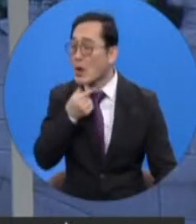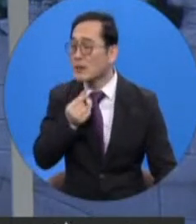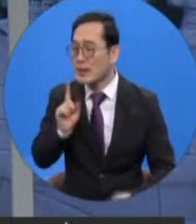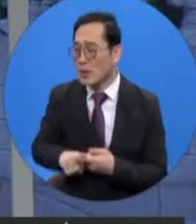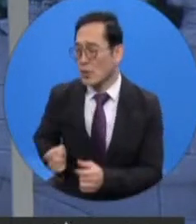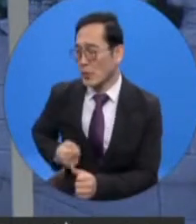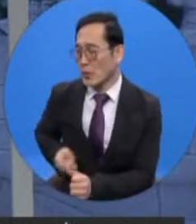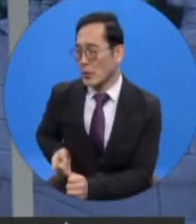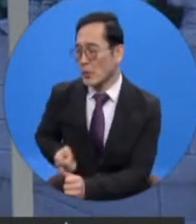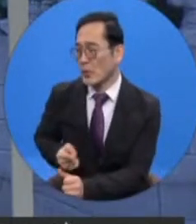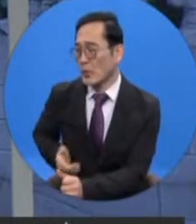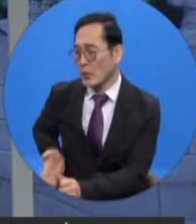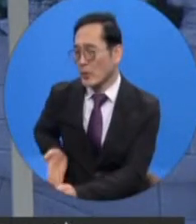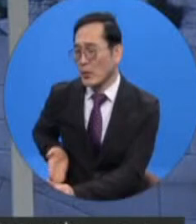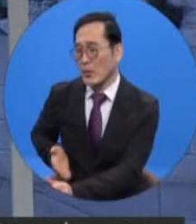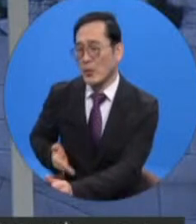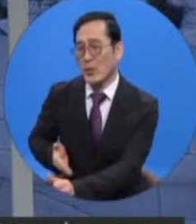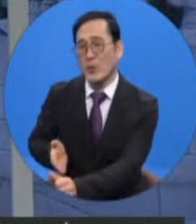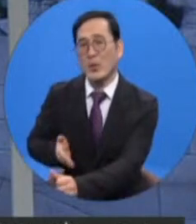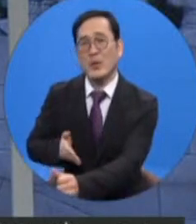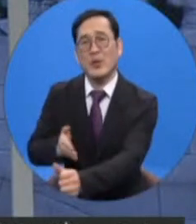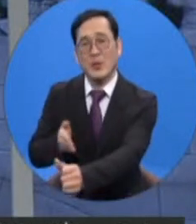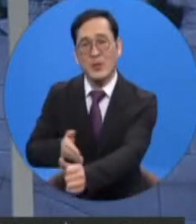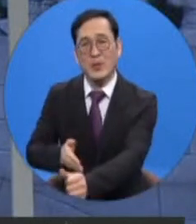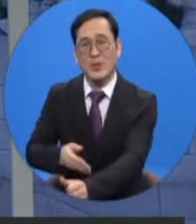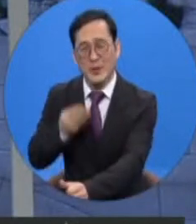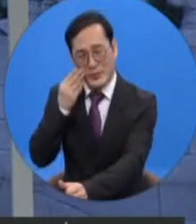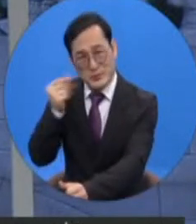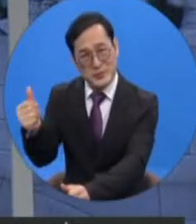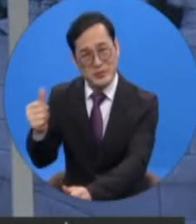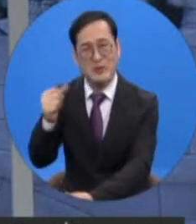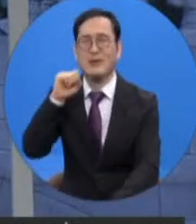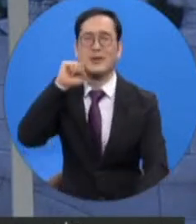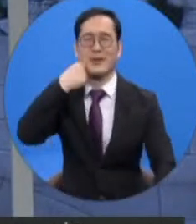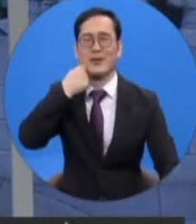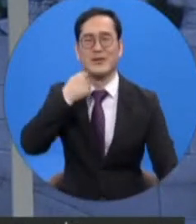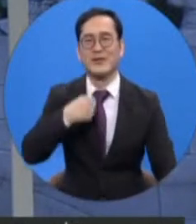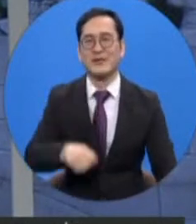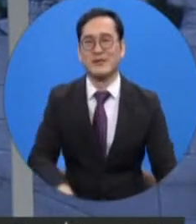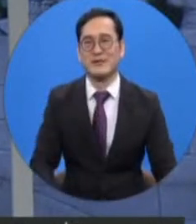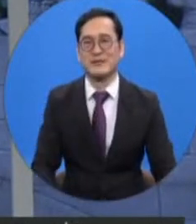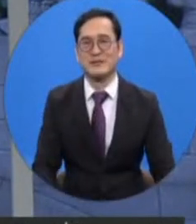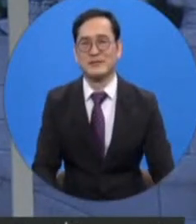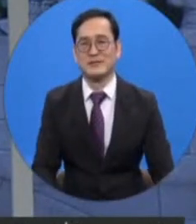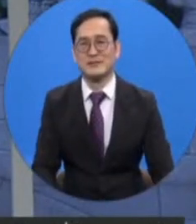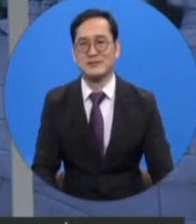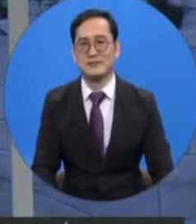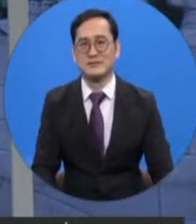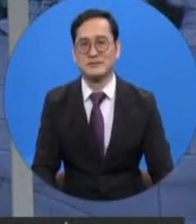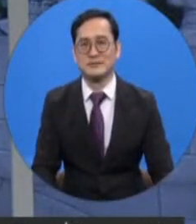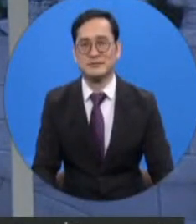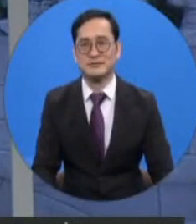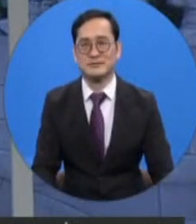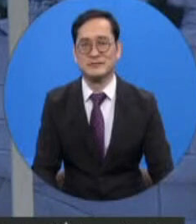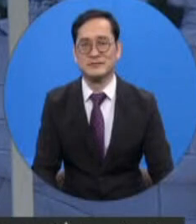동서양을 막론하고 참 안타까운 일인데, 한편으론 그런데 또 한편으로 생각해 보면 이게 그냥